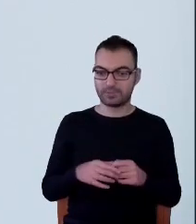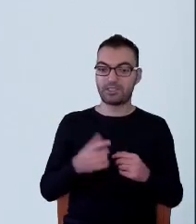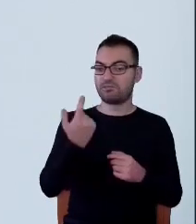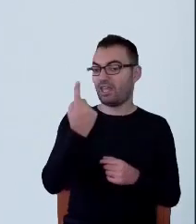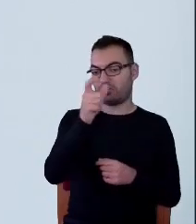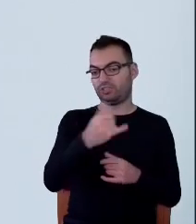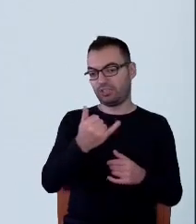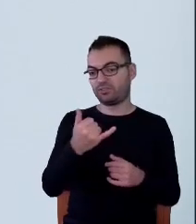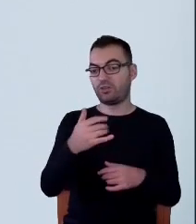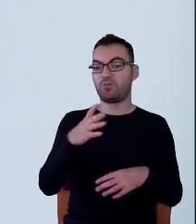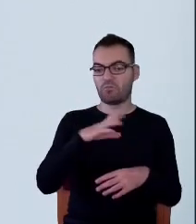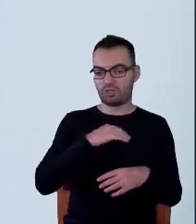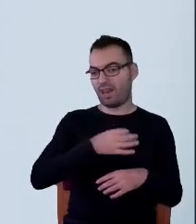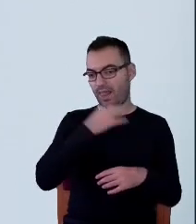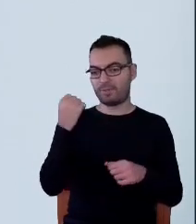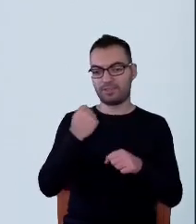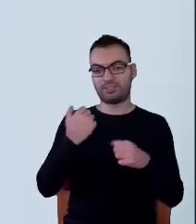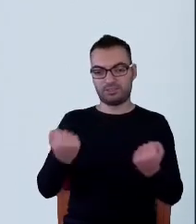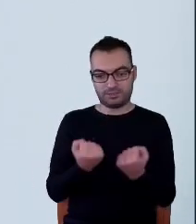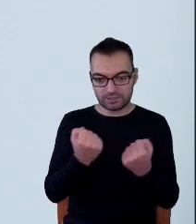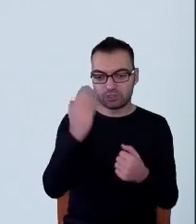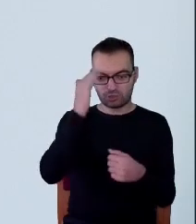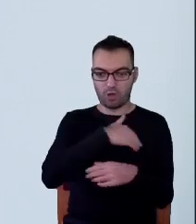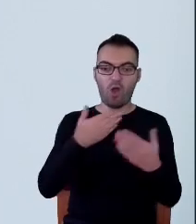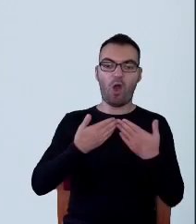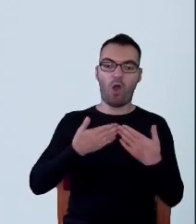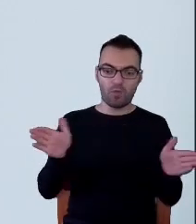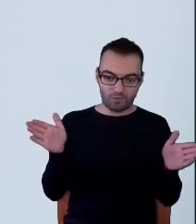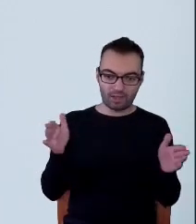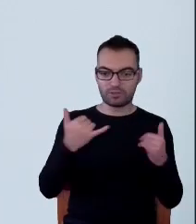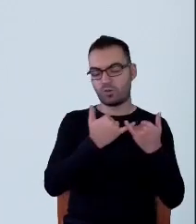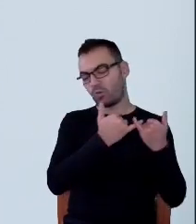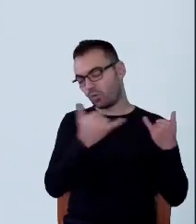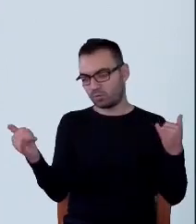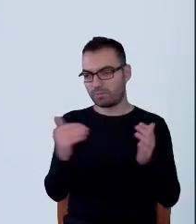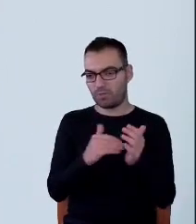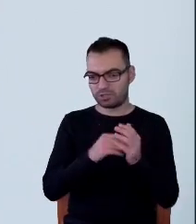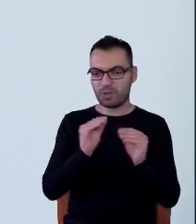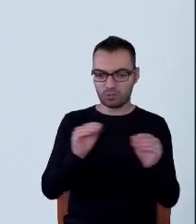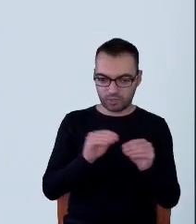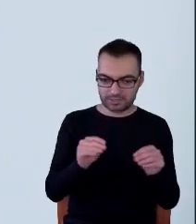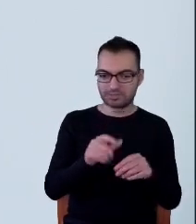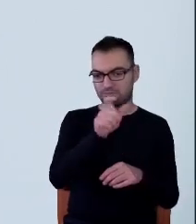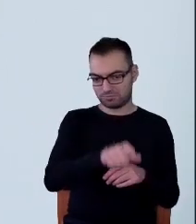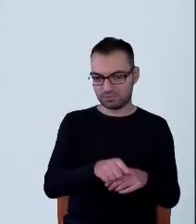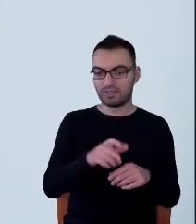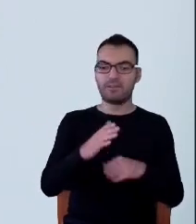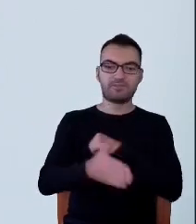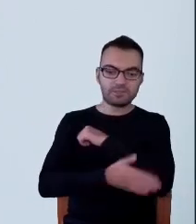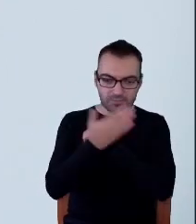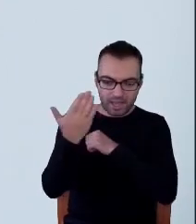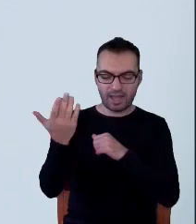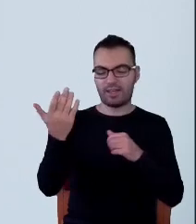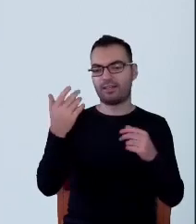to samo dziecko może lepiej funkcjonować w szkole, która jest otwarta na różnorodne potrzeby edukacyjne uczniów, ta, która wspiera,